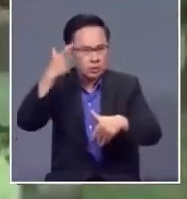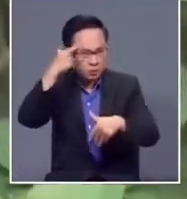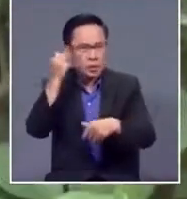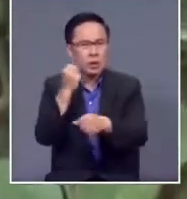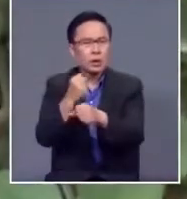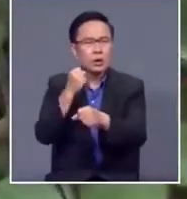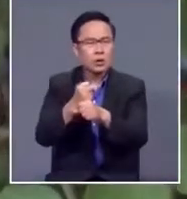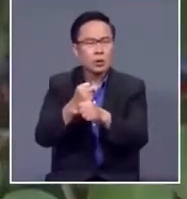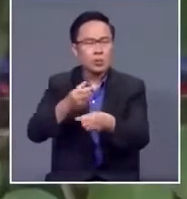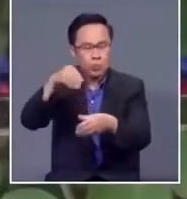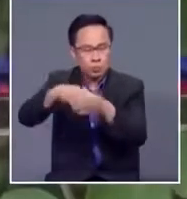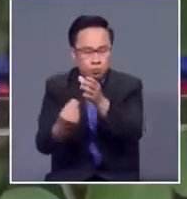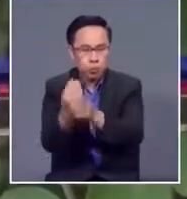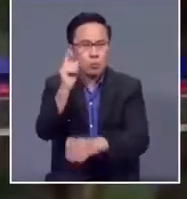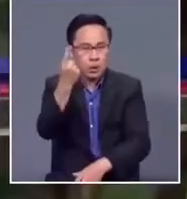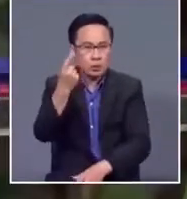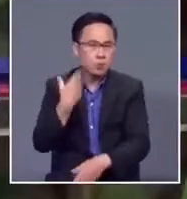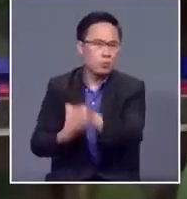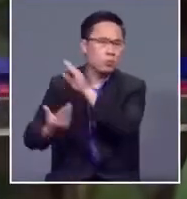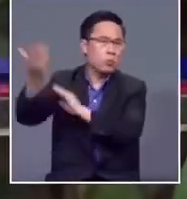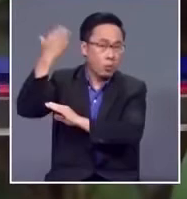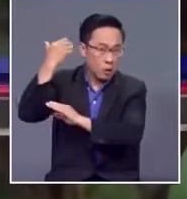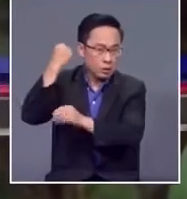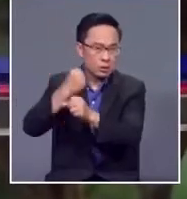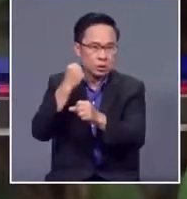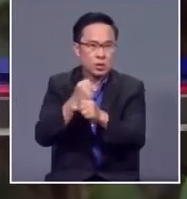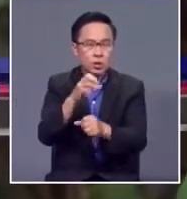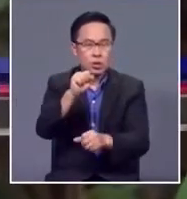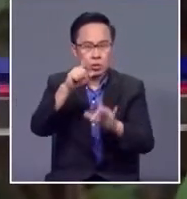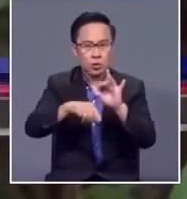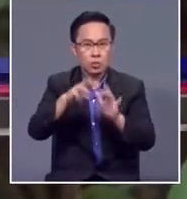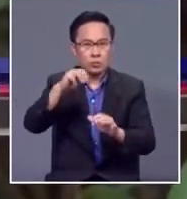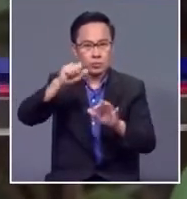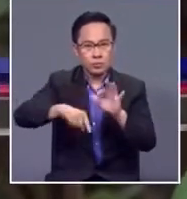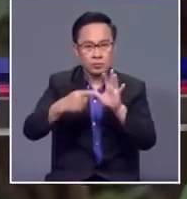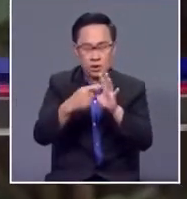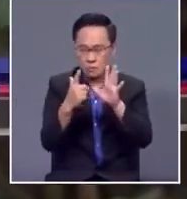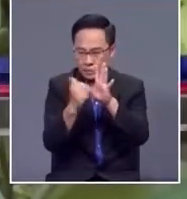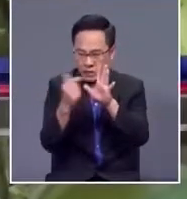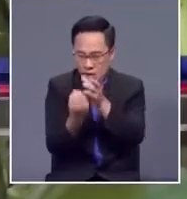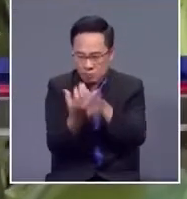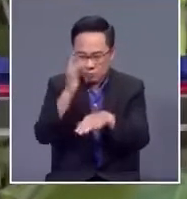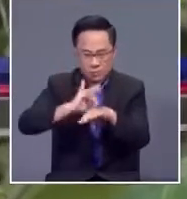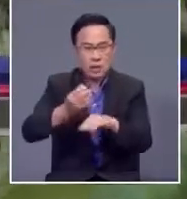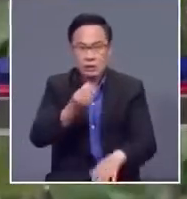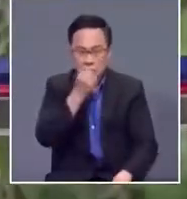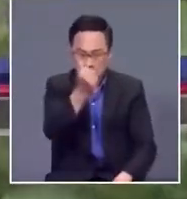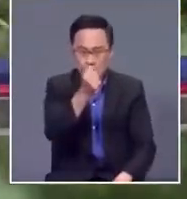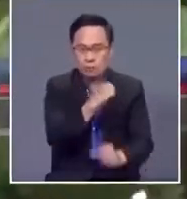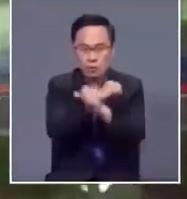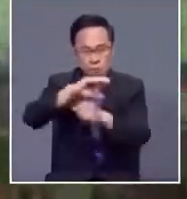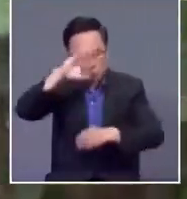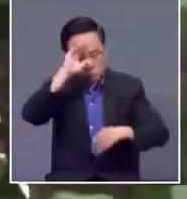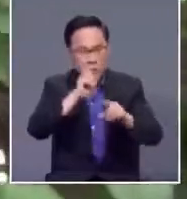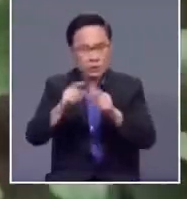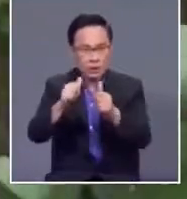นะครับเพราะว่าในโบราณเนี่ยเราใช้พืชตัวนี้เป็นมีสรรพคุณทางยานะครับนอกจากสรรพคุณทางยาเนี่ยเป็นวิถีวัฒนธร